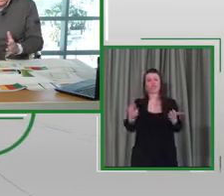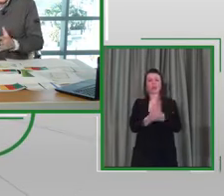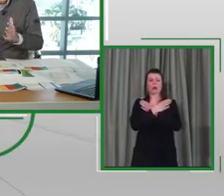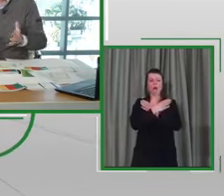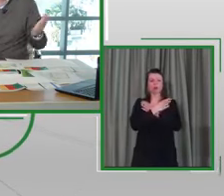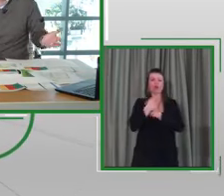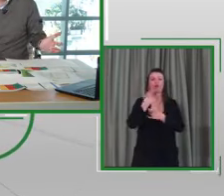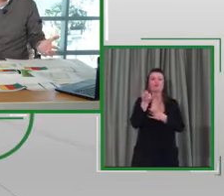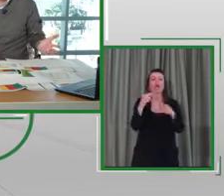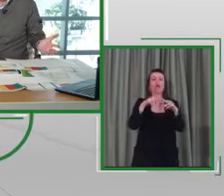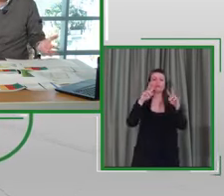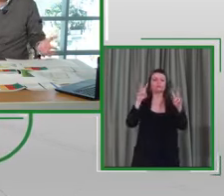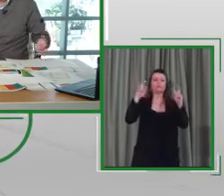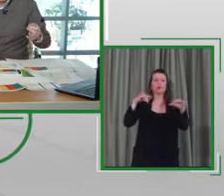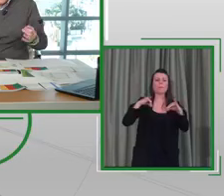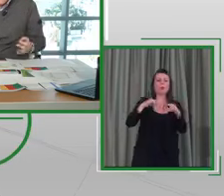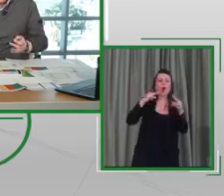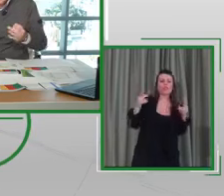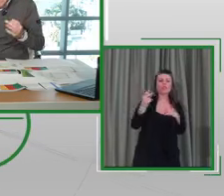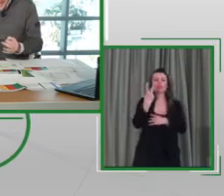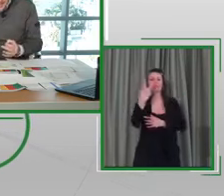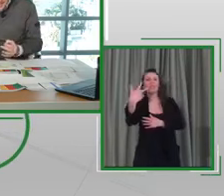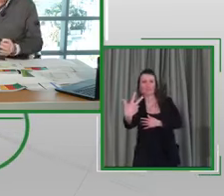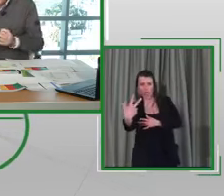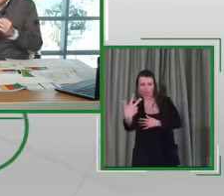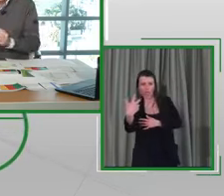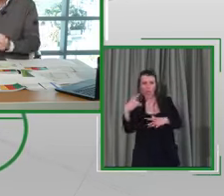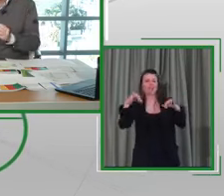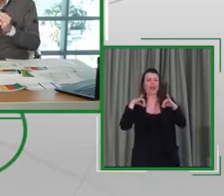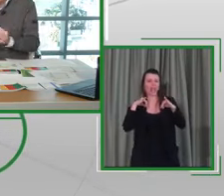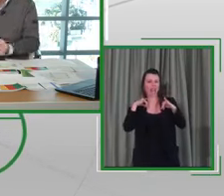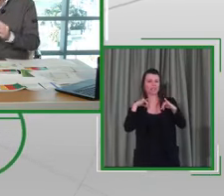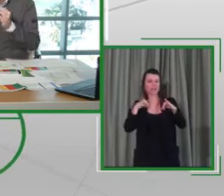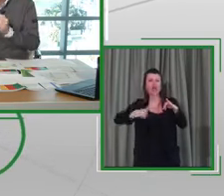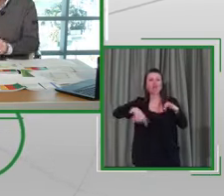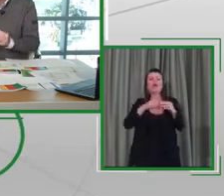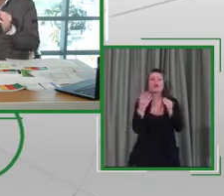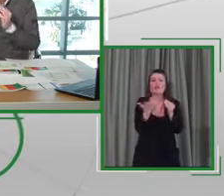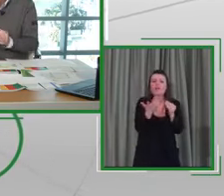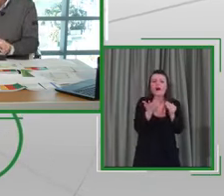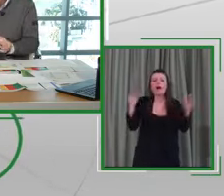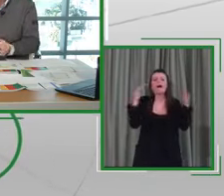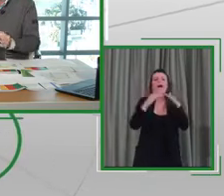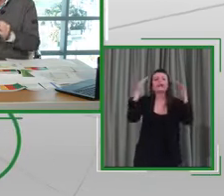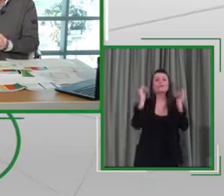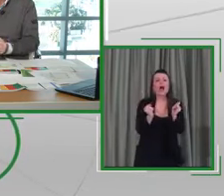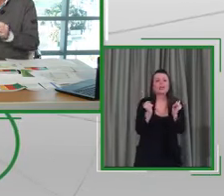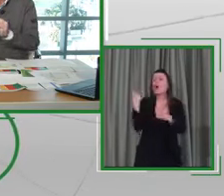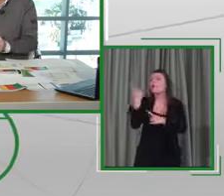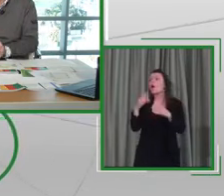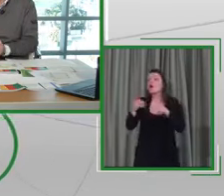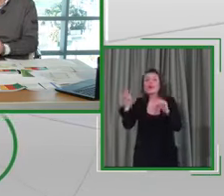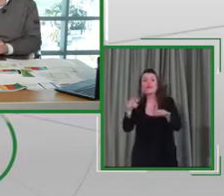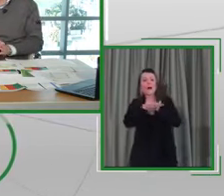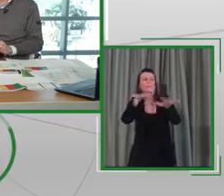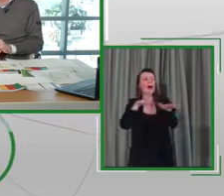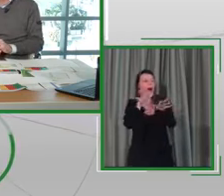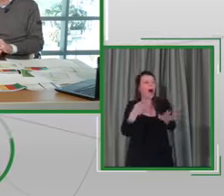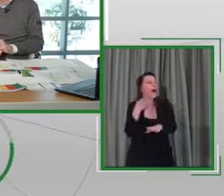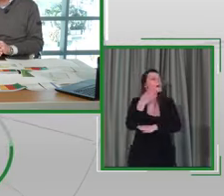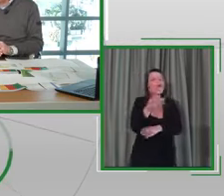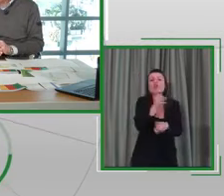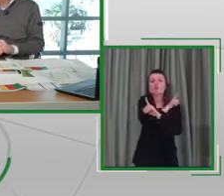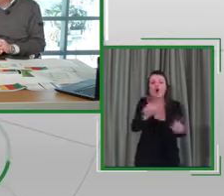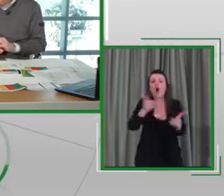ponti in pontili passiamo a casa li passiamo a casa non come qualcuno sta facendo andando al mare li passiamo a casa